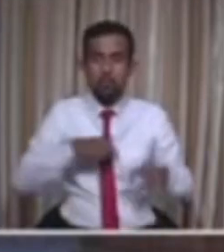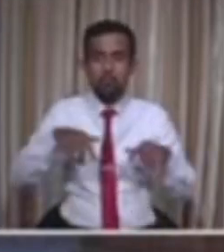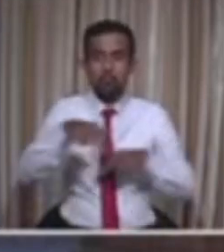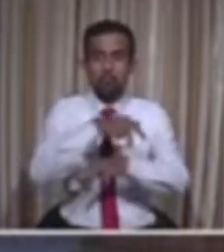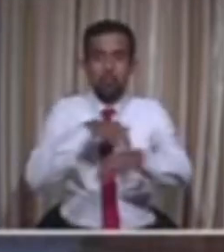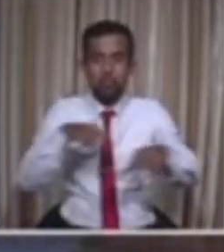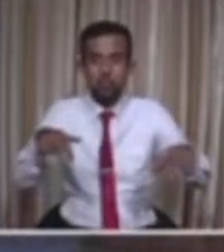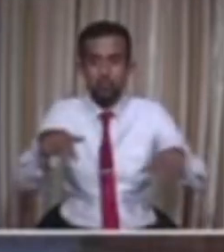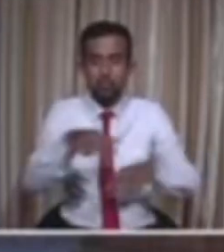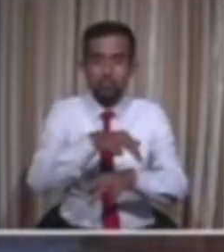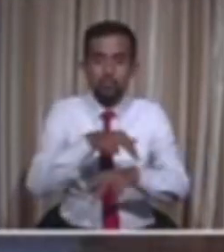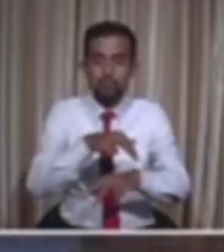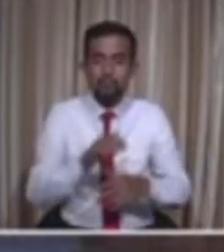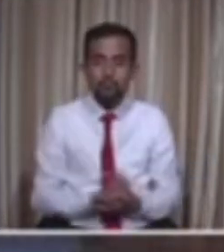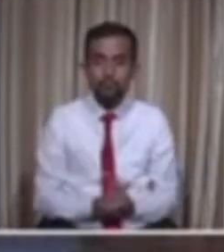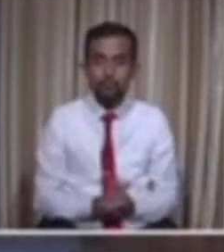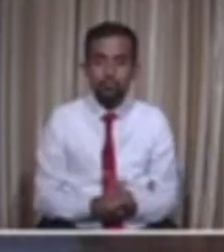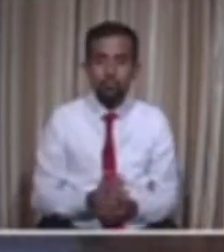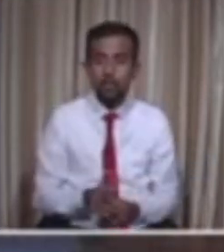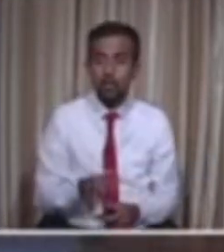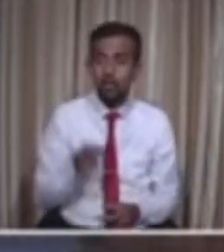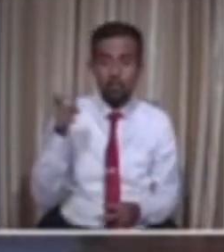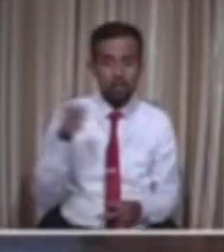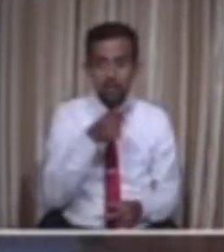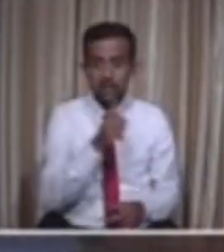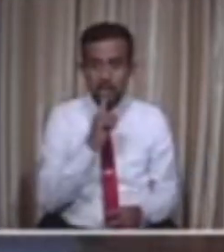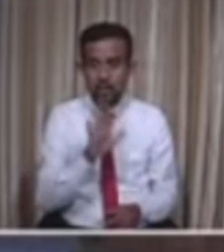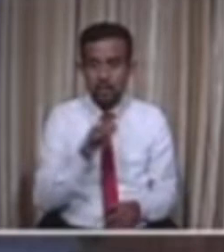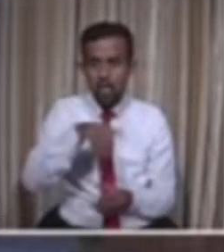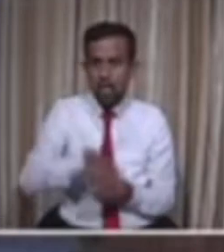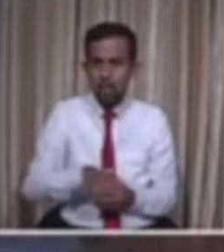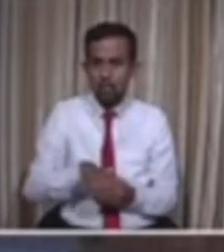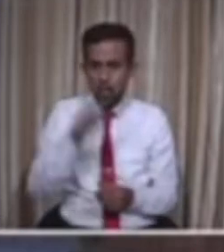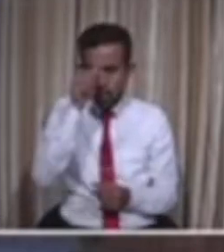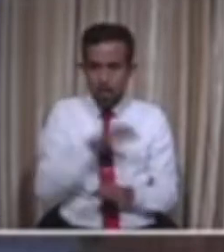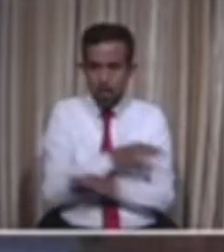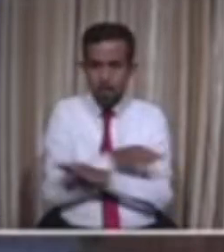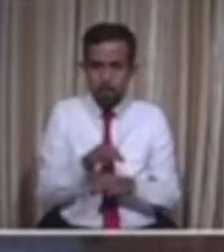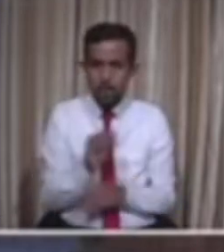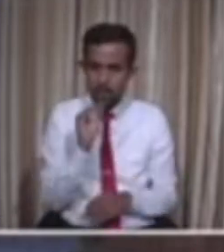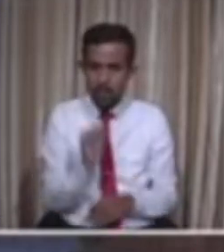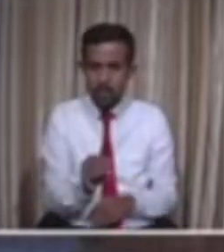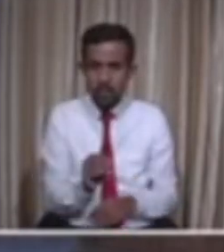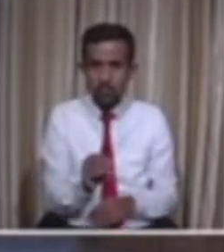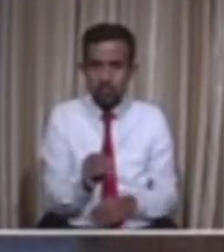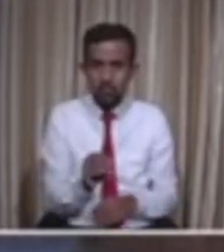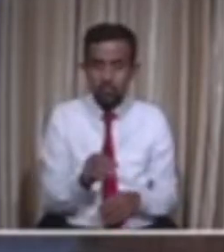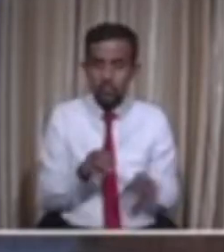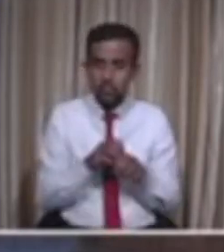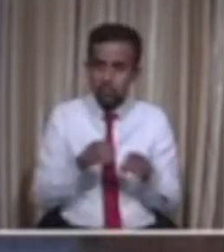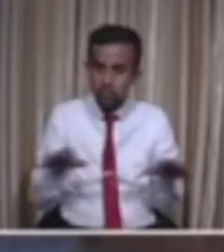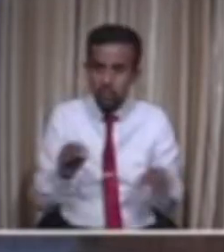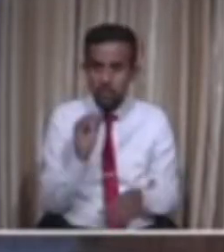bumi. Enisa, mangkarat engkel dik keran ya. Me itu la kumantren ya tiu lang. Me itu la am makar. Visiri cecah bahaya tiu